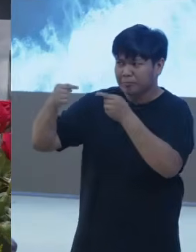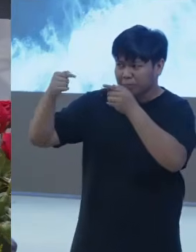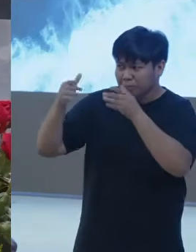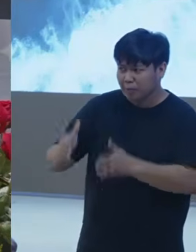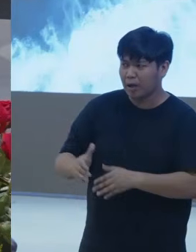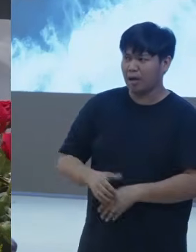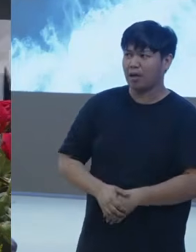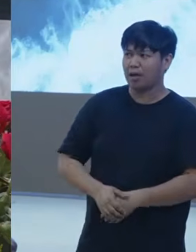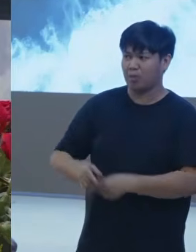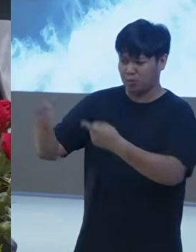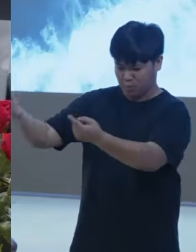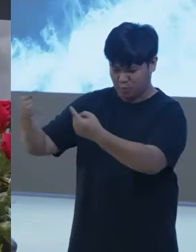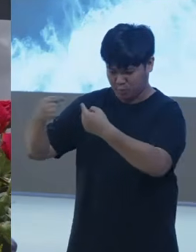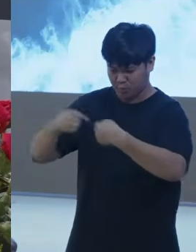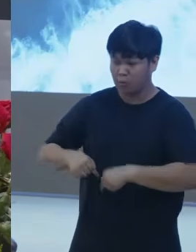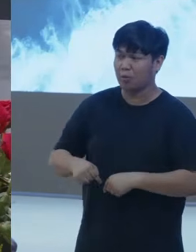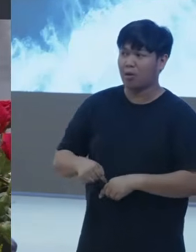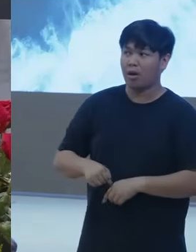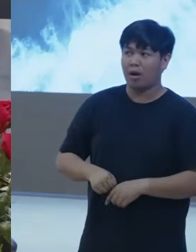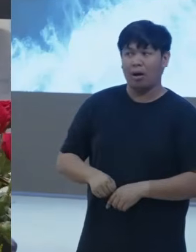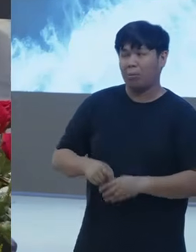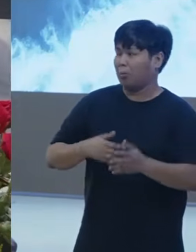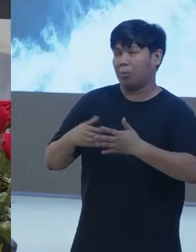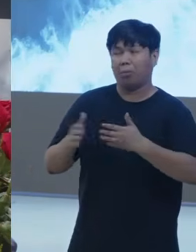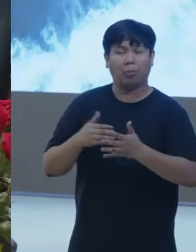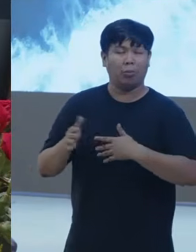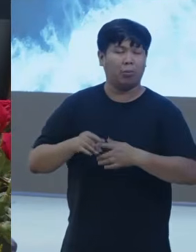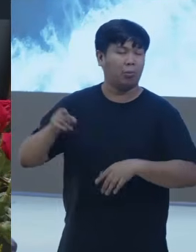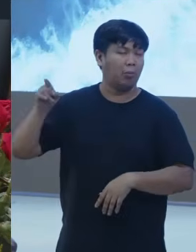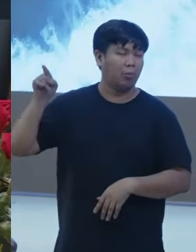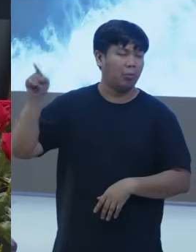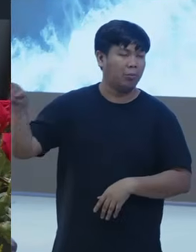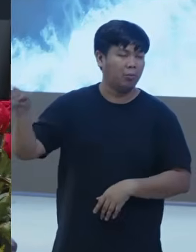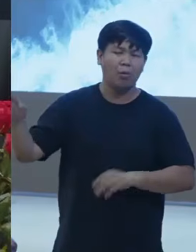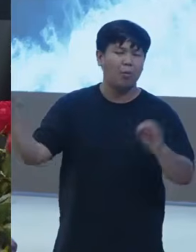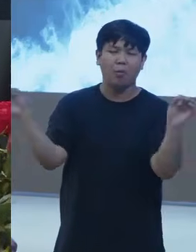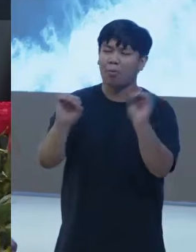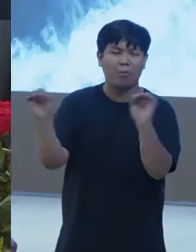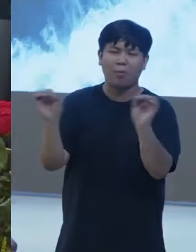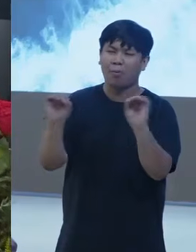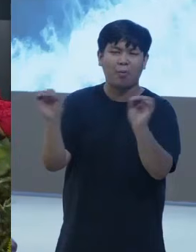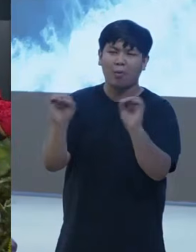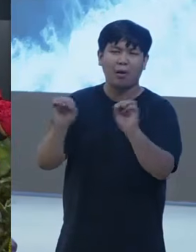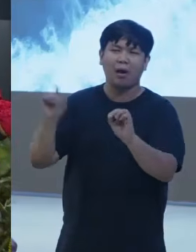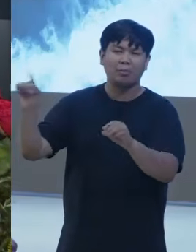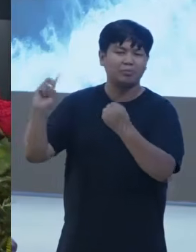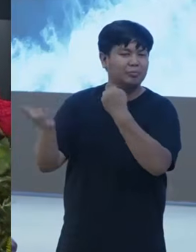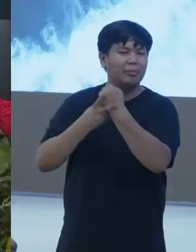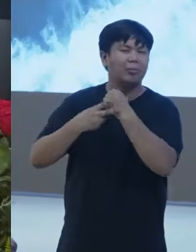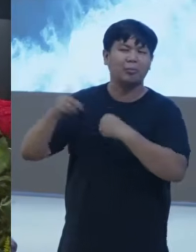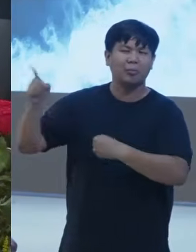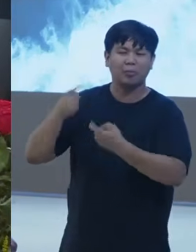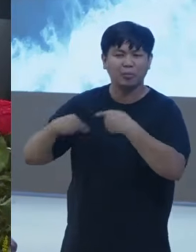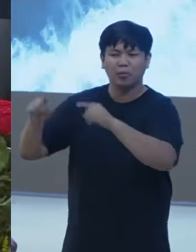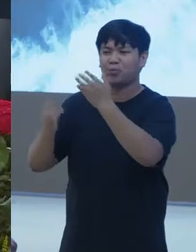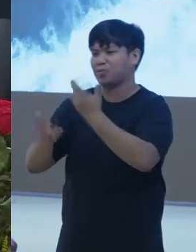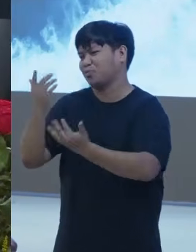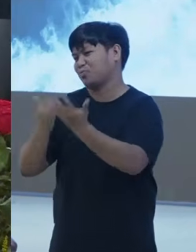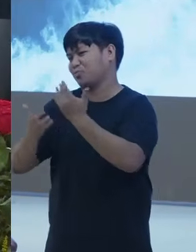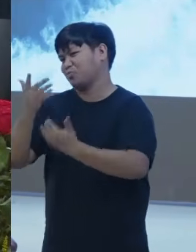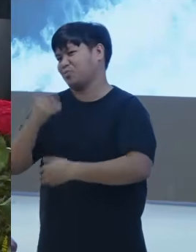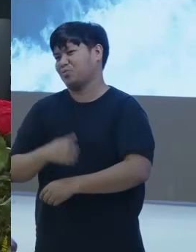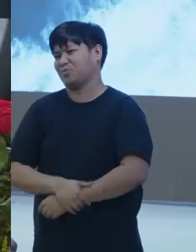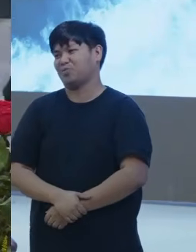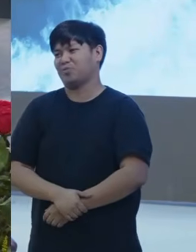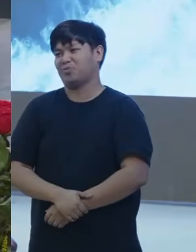parang harangang kaluluwa nito eh. Isang bulate na lang ang pipirma dito, nasa impyerno na. No?